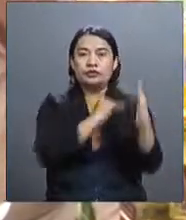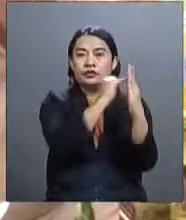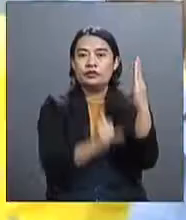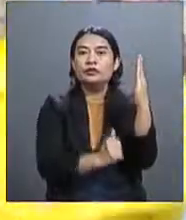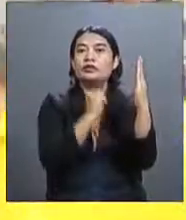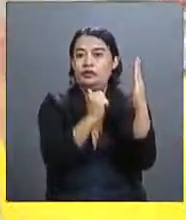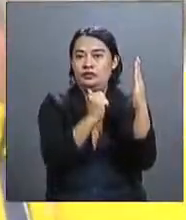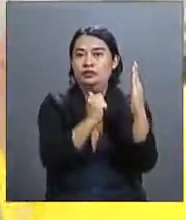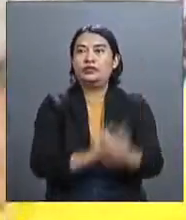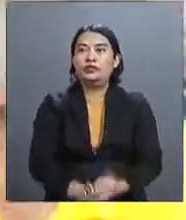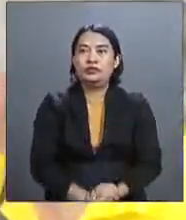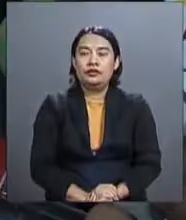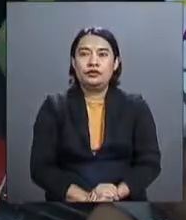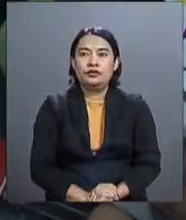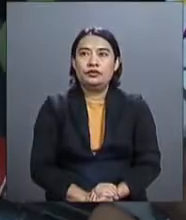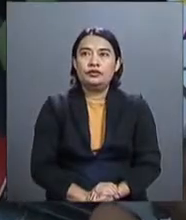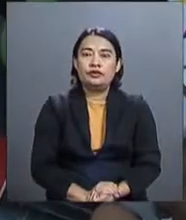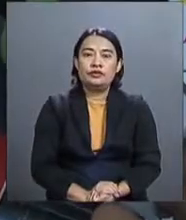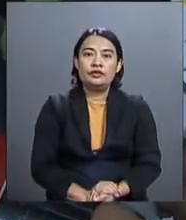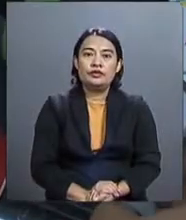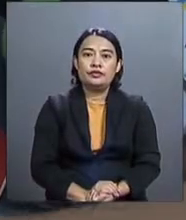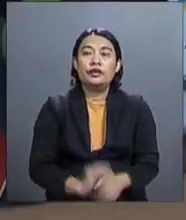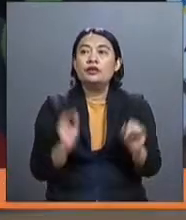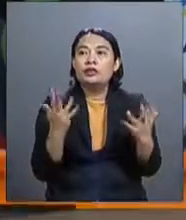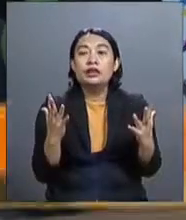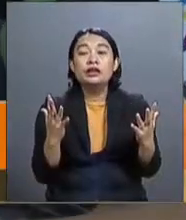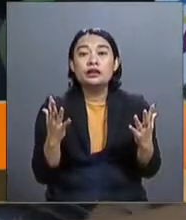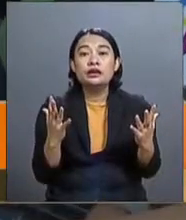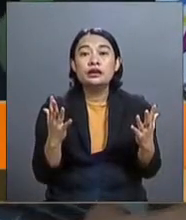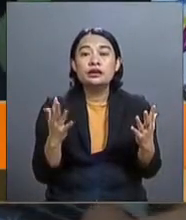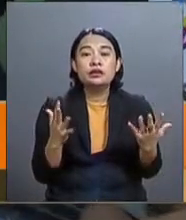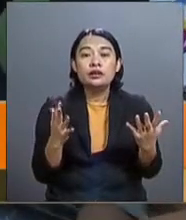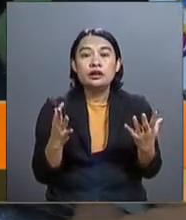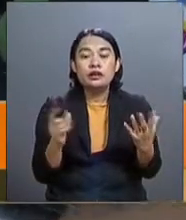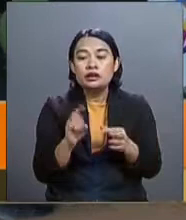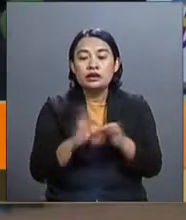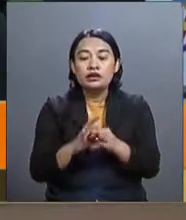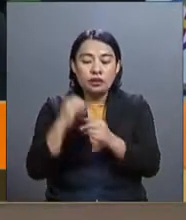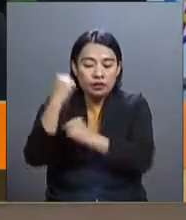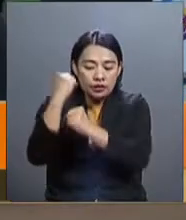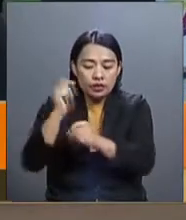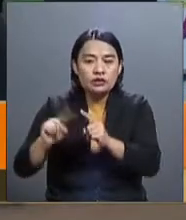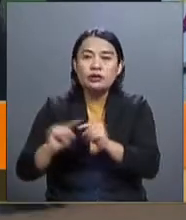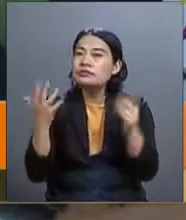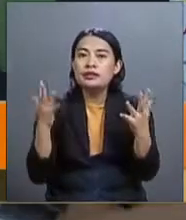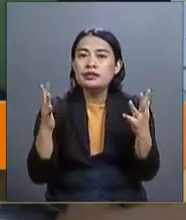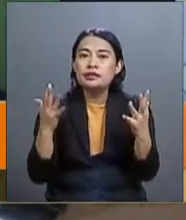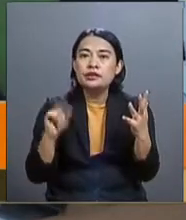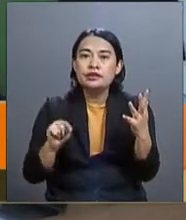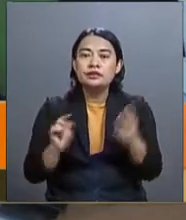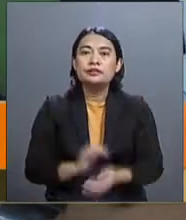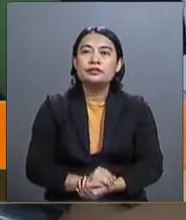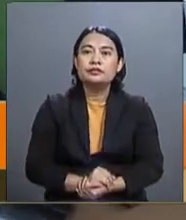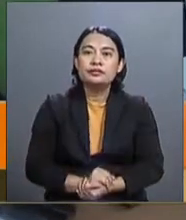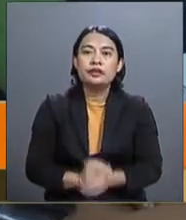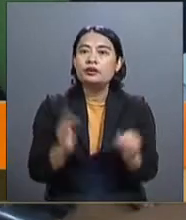ค่ะ ไม่มีการที่จะมาที่จะเดินขบวนอะไรเนี่ยยังไม่มีการไม่มีเทือก